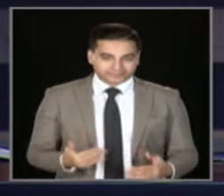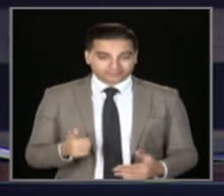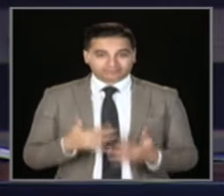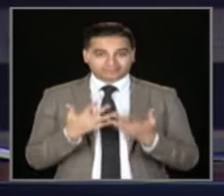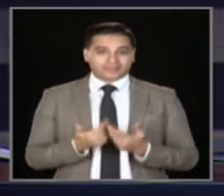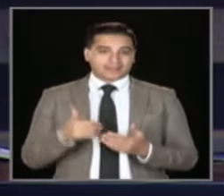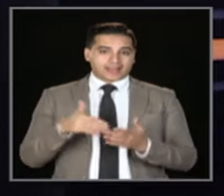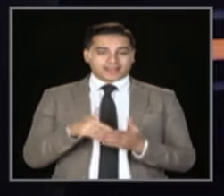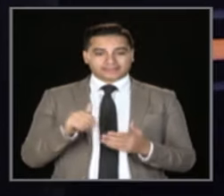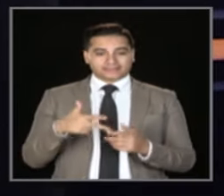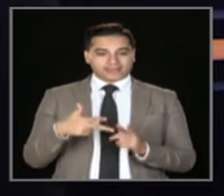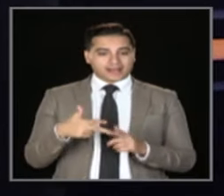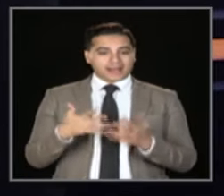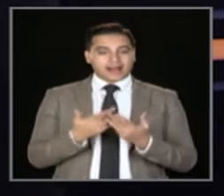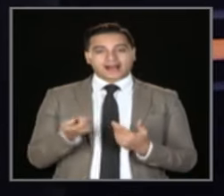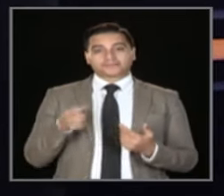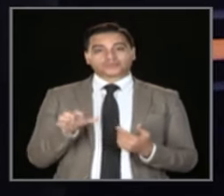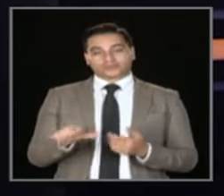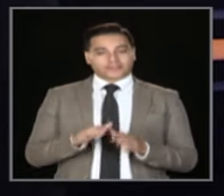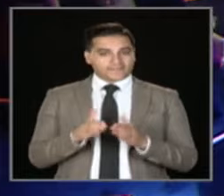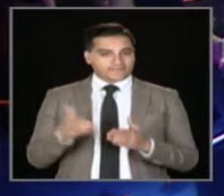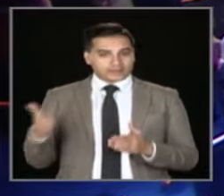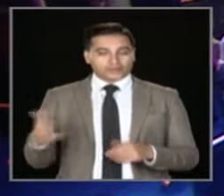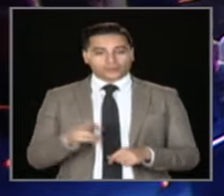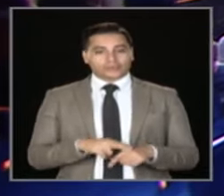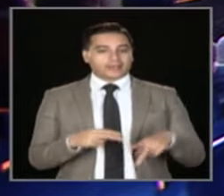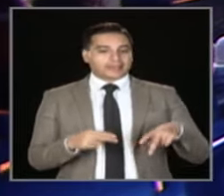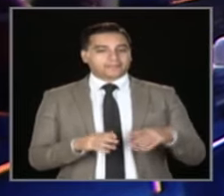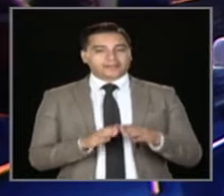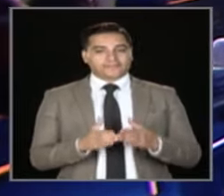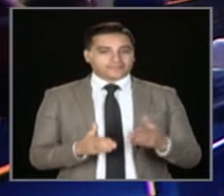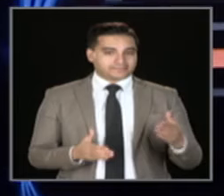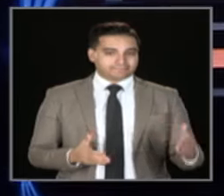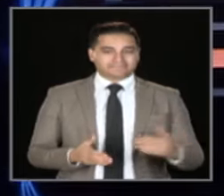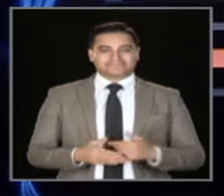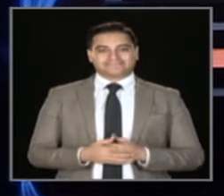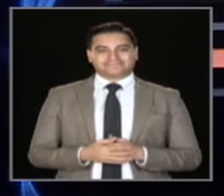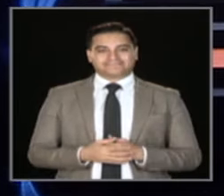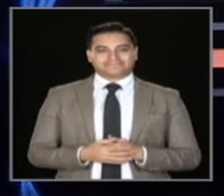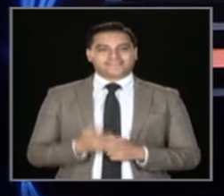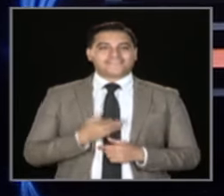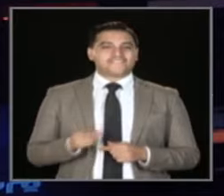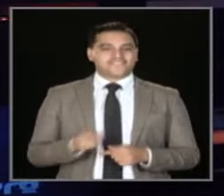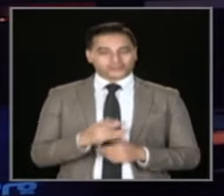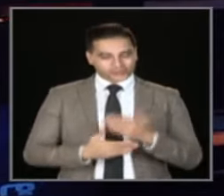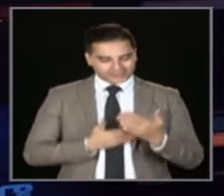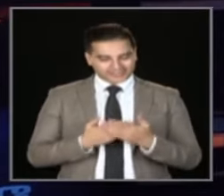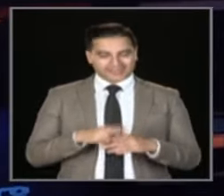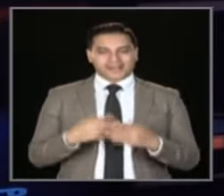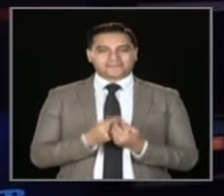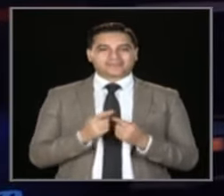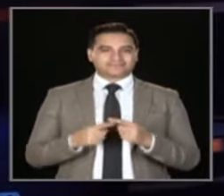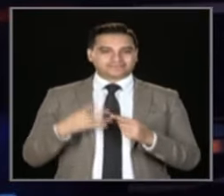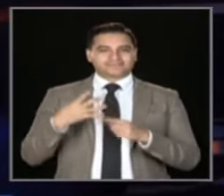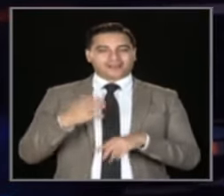النتيجه في نهايه الفقره 95 خان الخليلي 80 ايزيس هنخرج فاصل وهنرجع مره تانيه